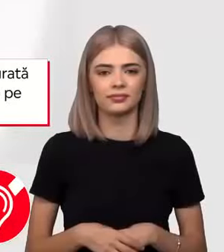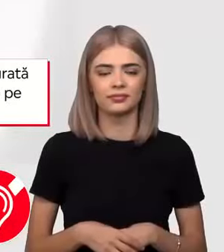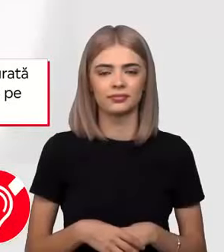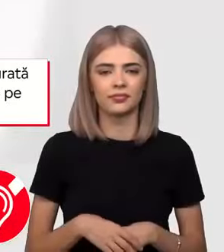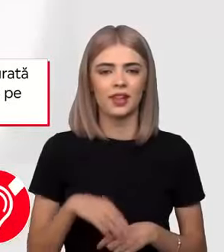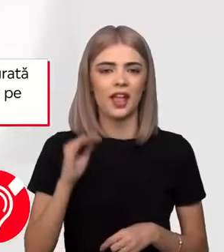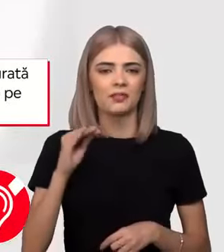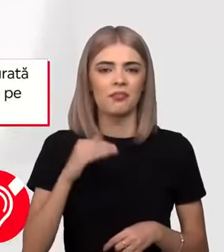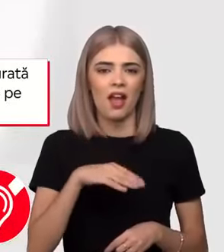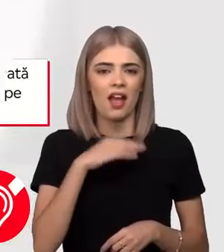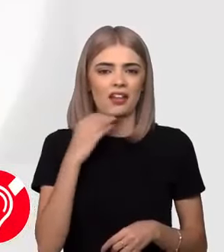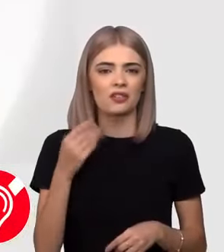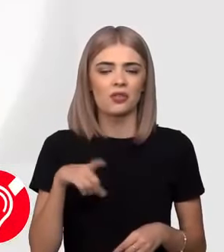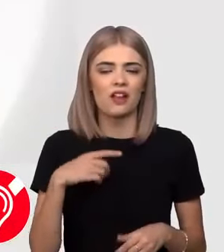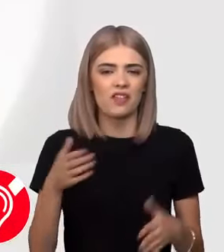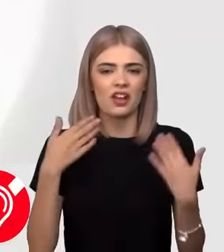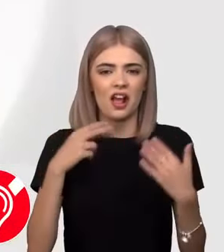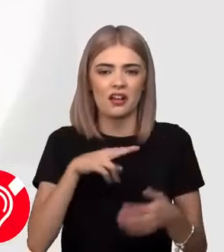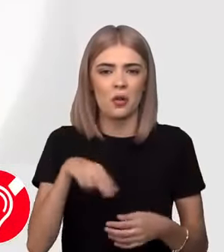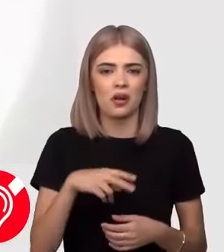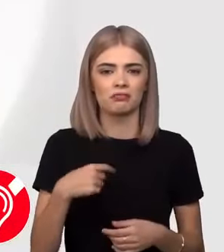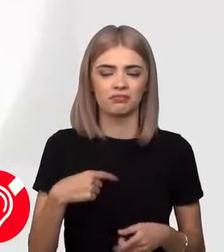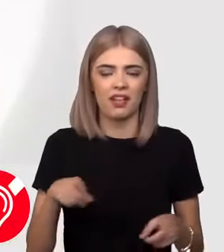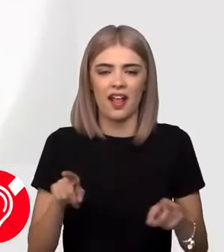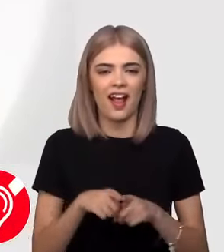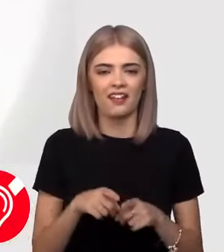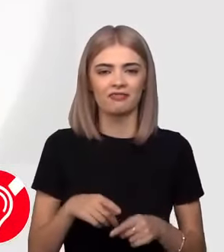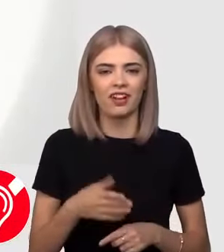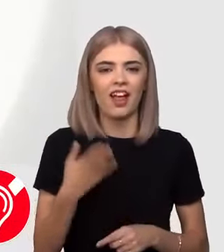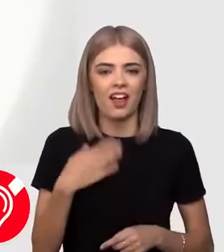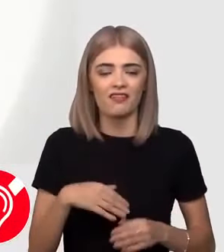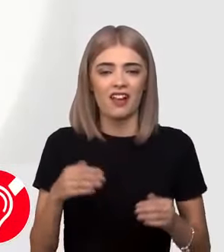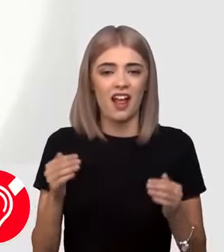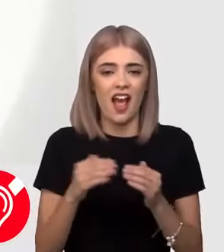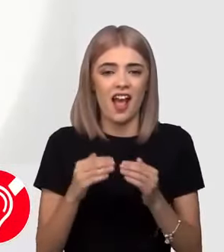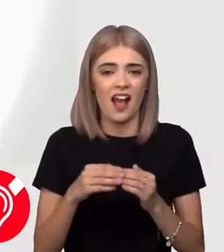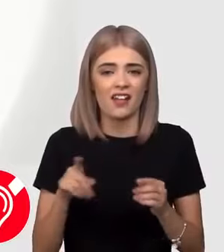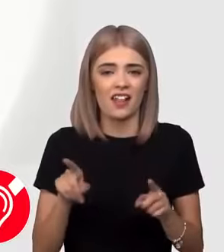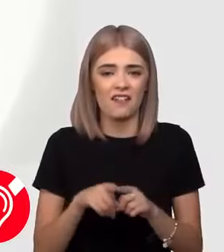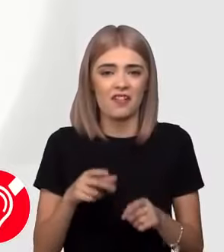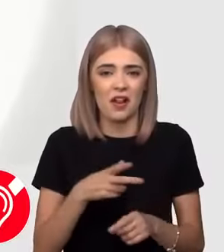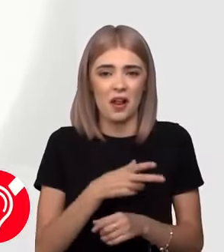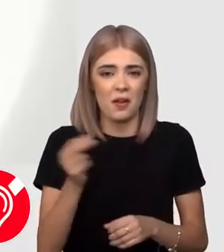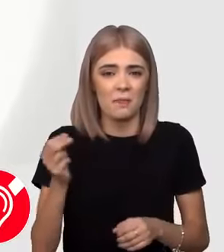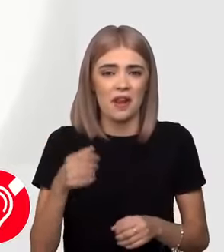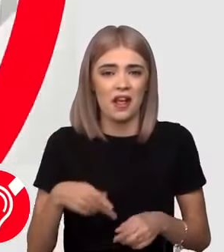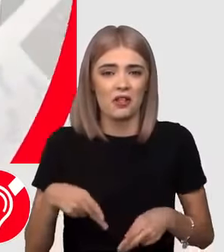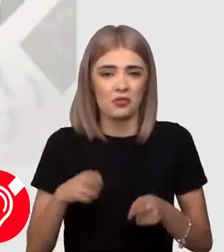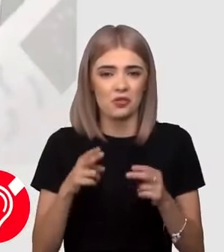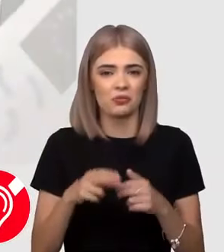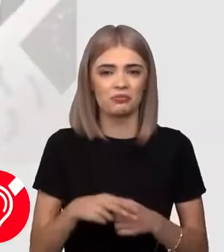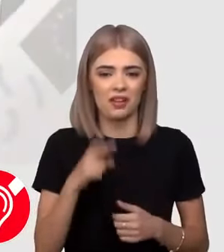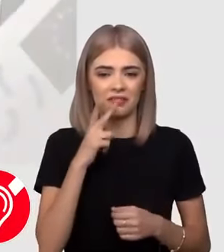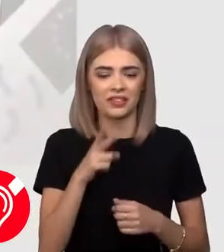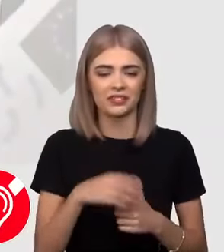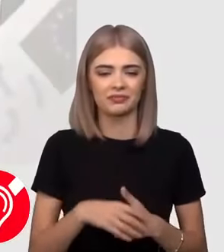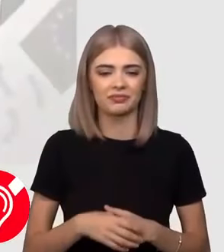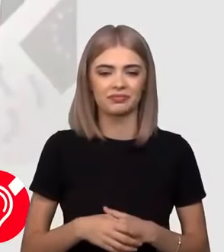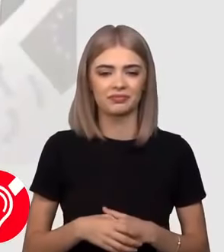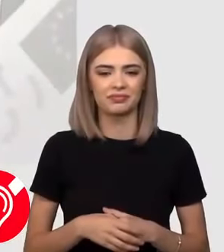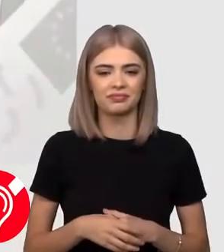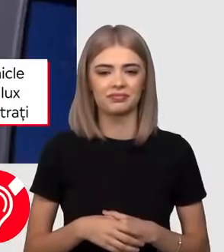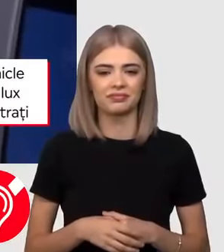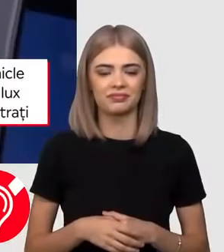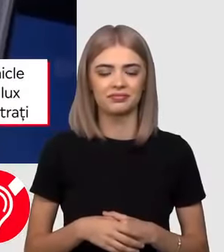pfai de durată de caldura din oraș și eu cum ar fi să ne urcăm în casa și să fac am drum spre vestea